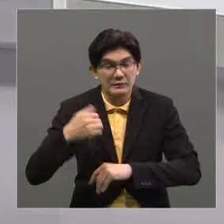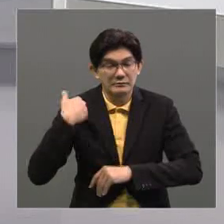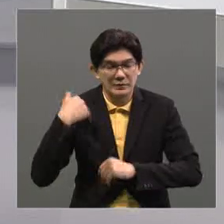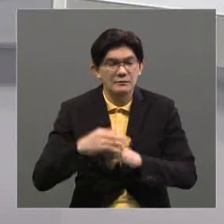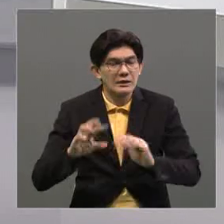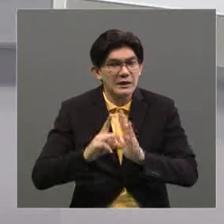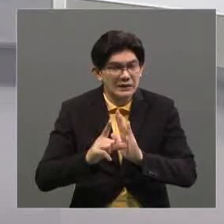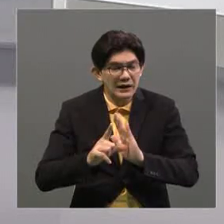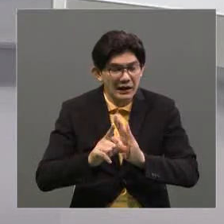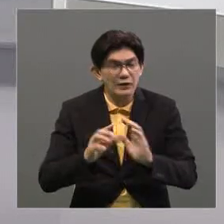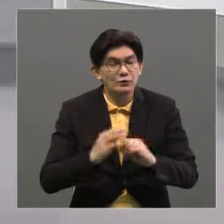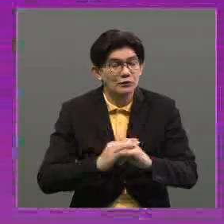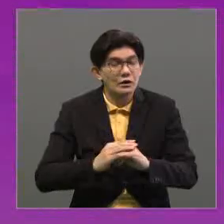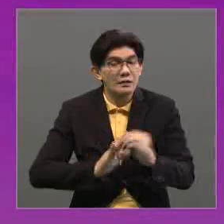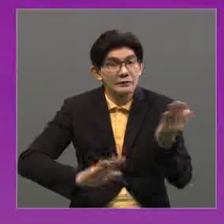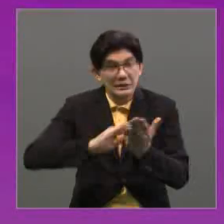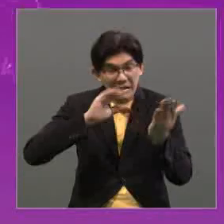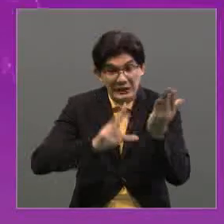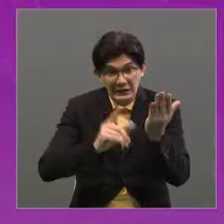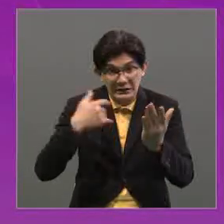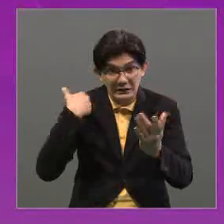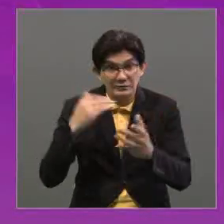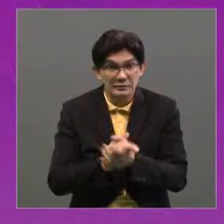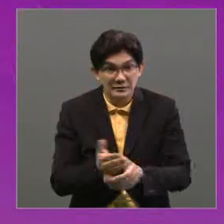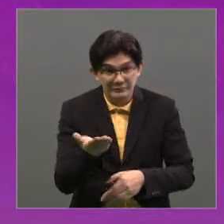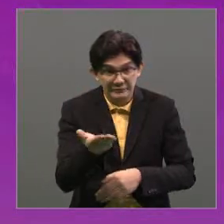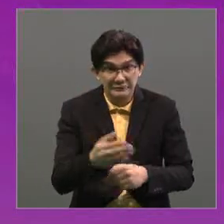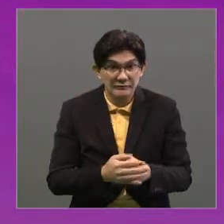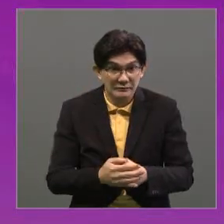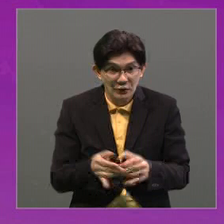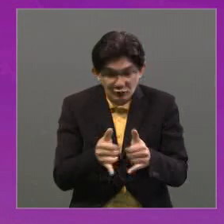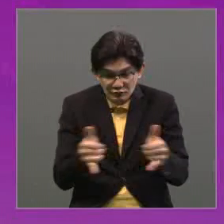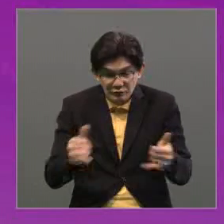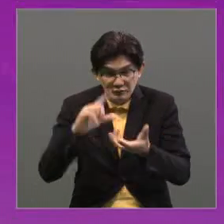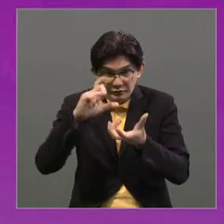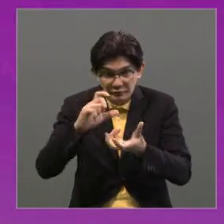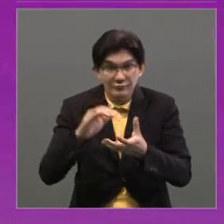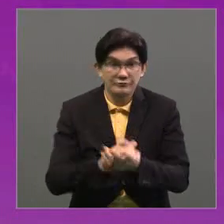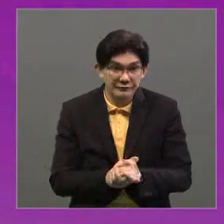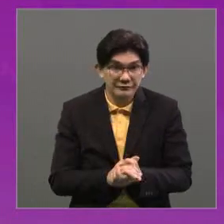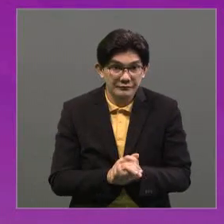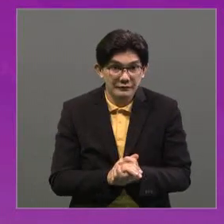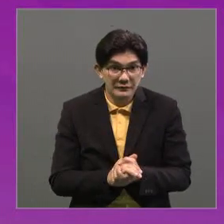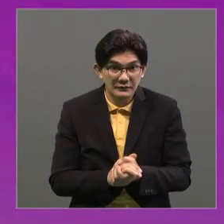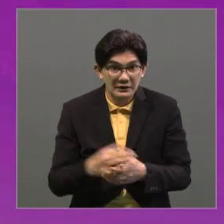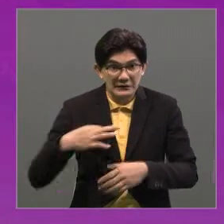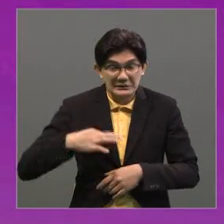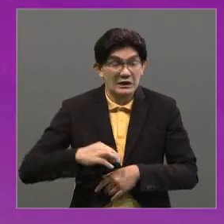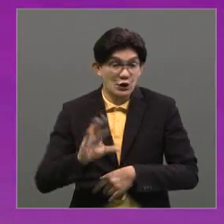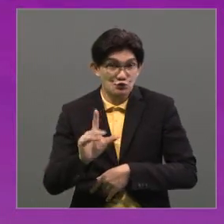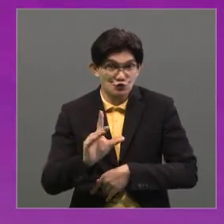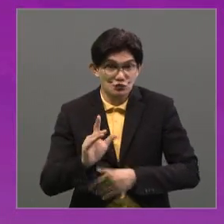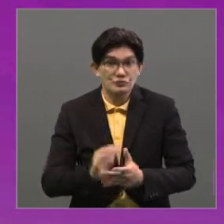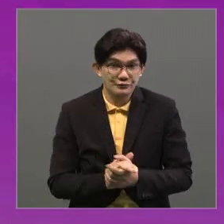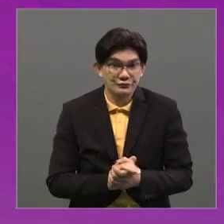นามีรูปที่ถ่ายหมู่อันนั้นแล้วมันมีอีกรูปหนึ่งเนี่ยรูปที่ถ่ายหมู่อันนี้คุณผู้ชมเห็นไห ม คุณประพัฒน์ยืนข้างๆคุณพายั